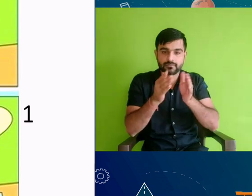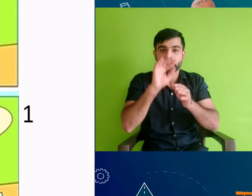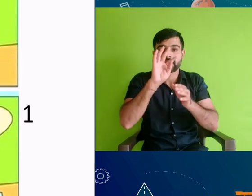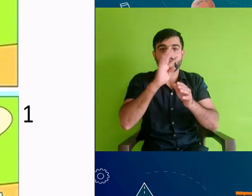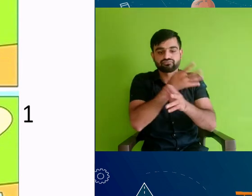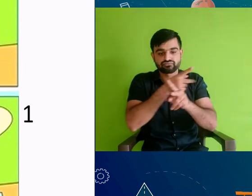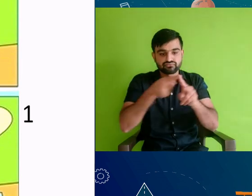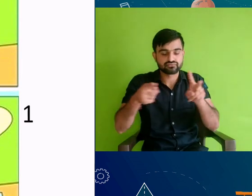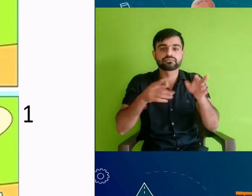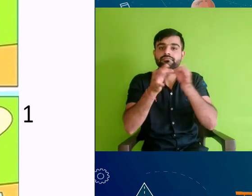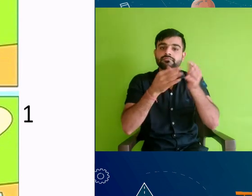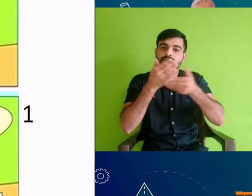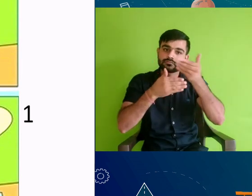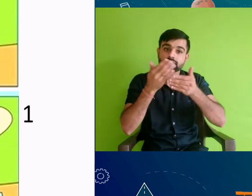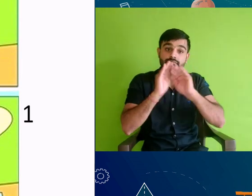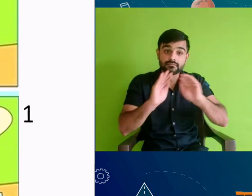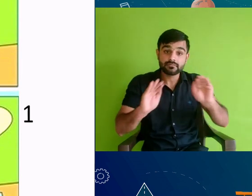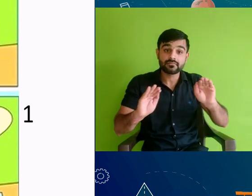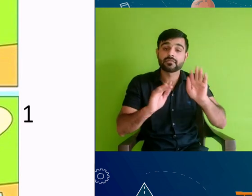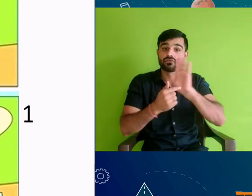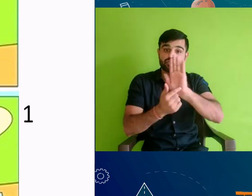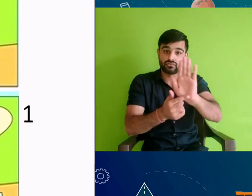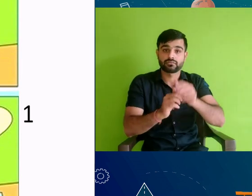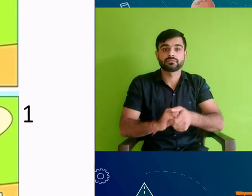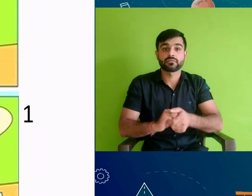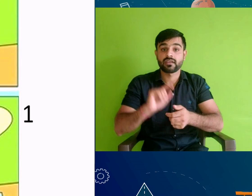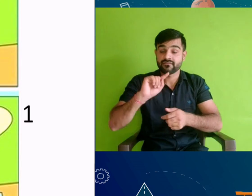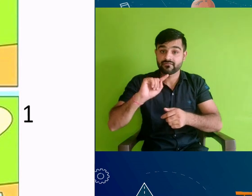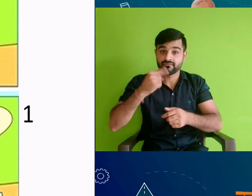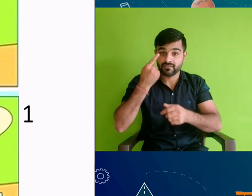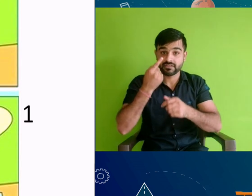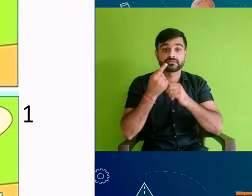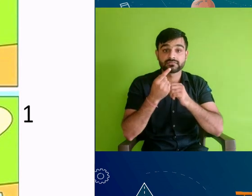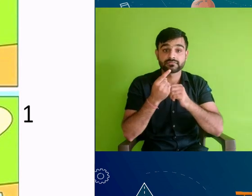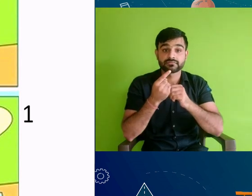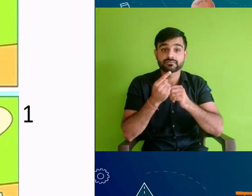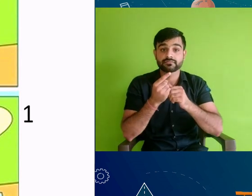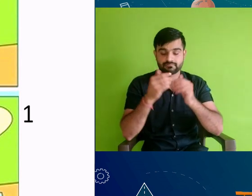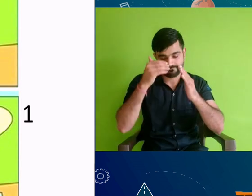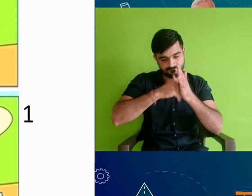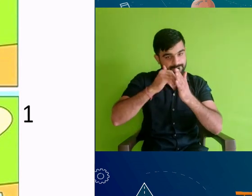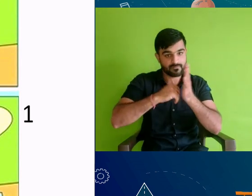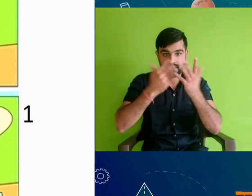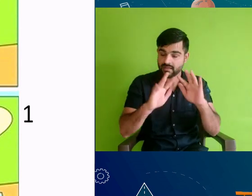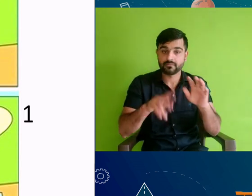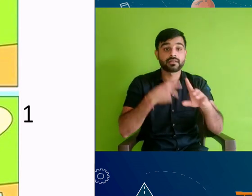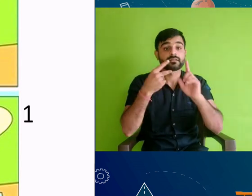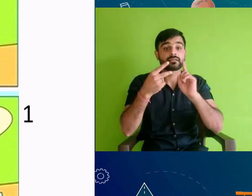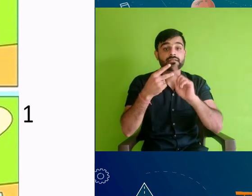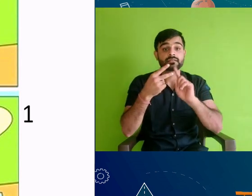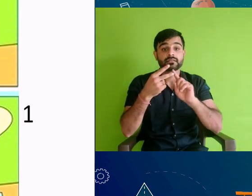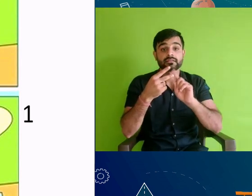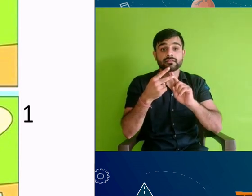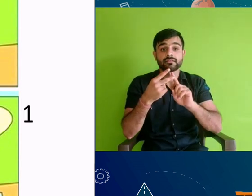हैं, जिसमें हम बच्चे को पहले ये दिखाएं कि पहले हम मिट्टी खोदते हैं, उसके बाद हम उसमें सीड्स डालते